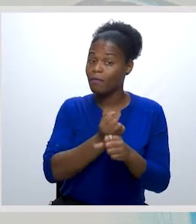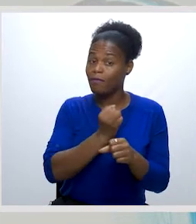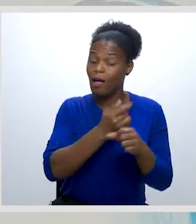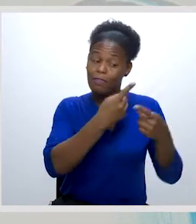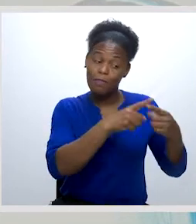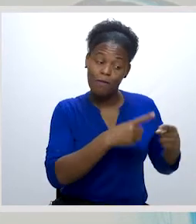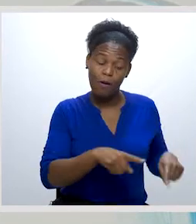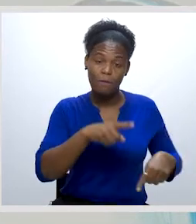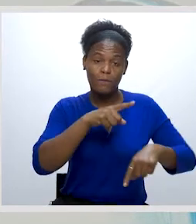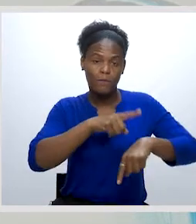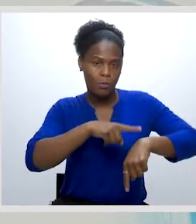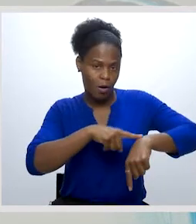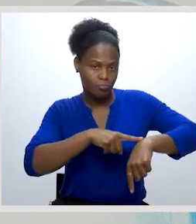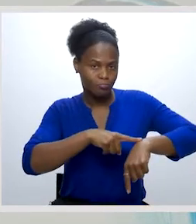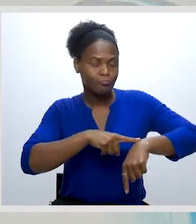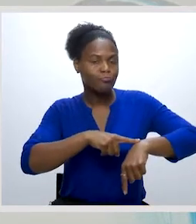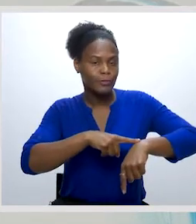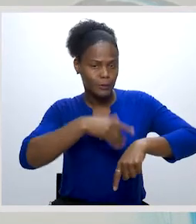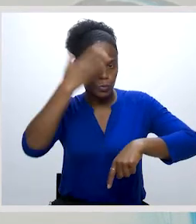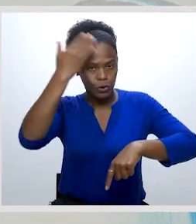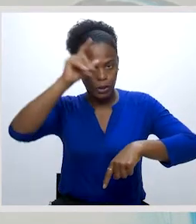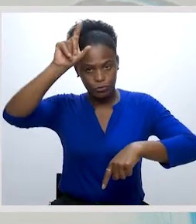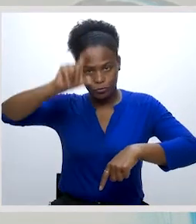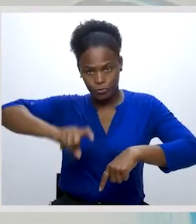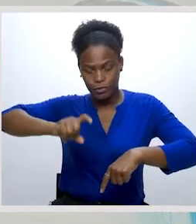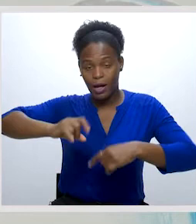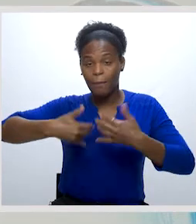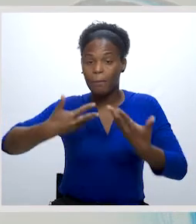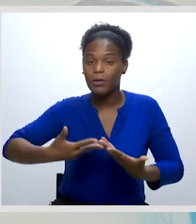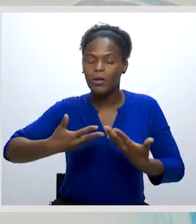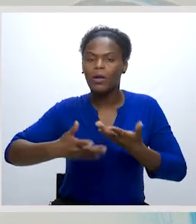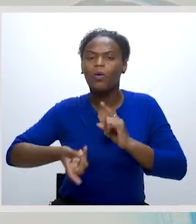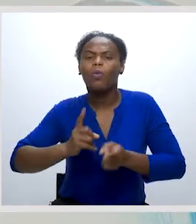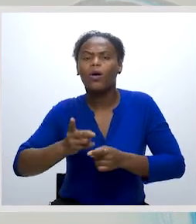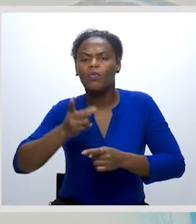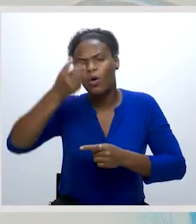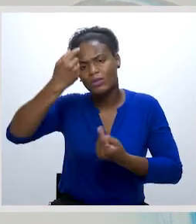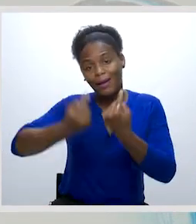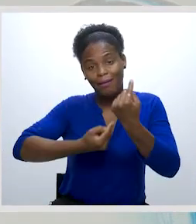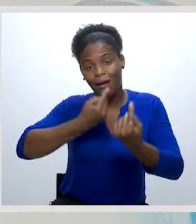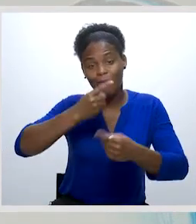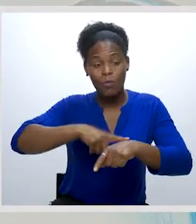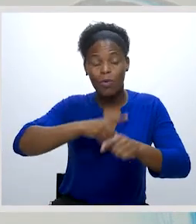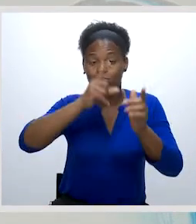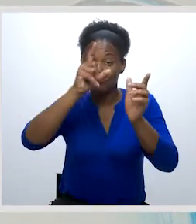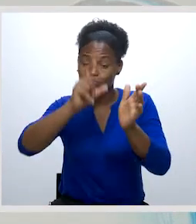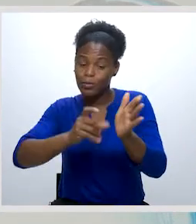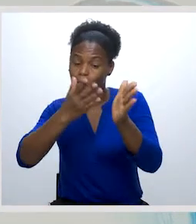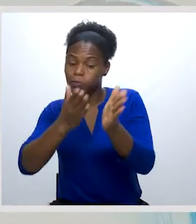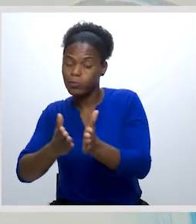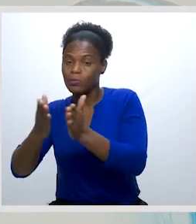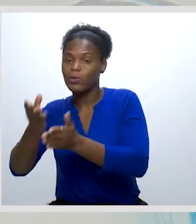journée. Maintenant, nous allons voir ce qu'on mange à chaque moment.